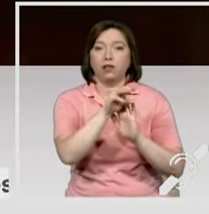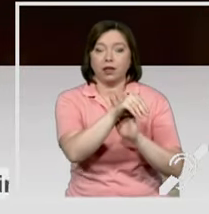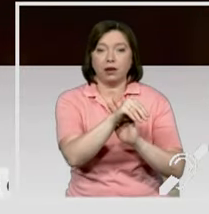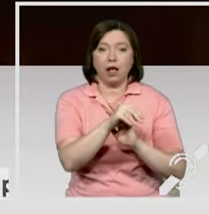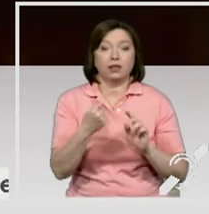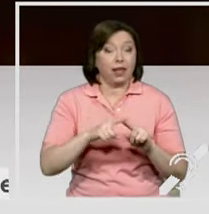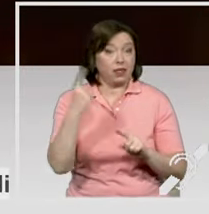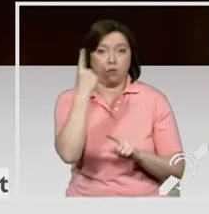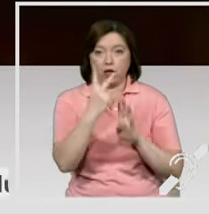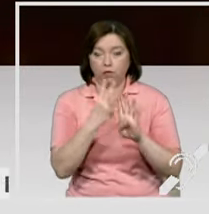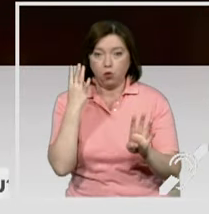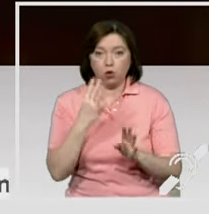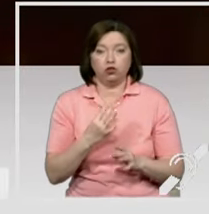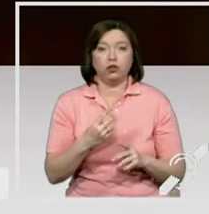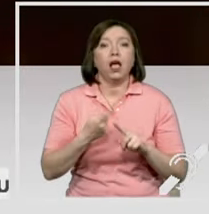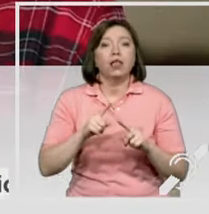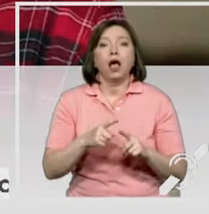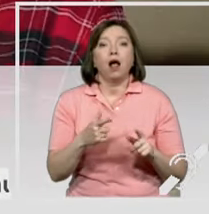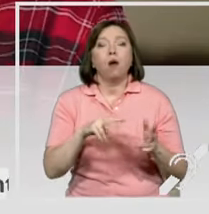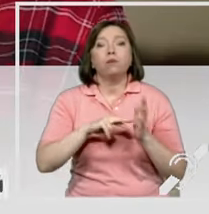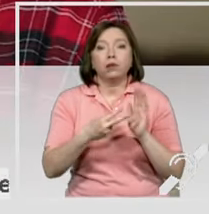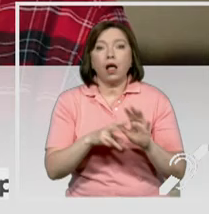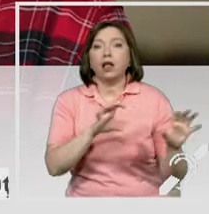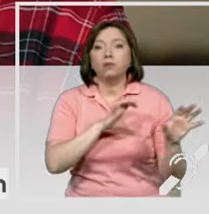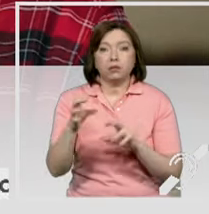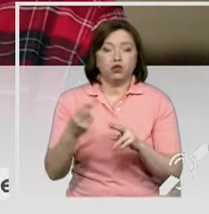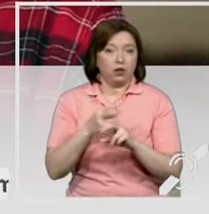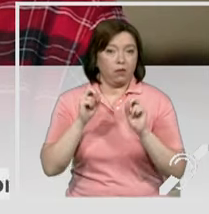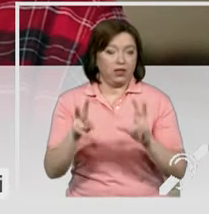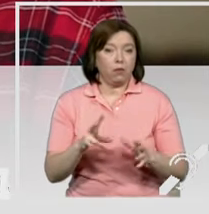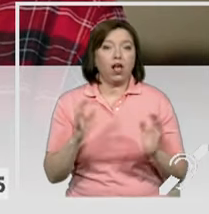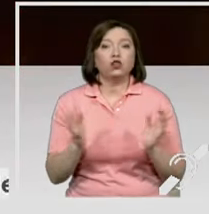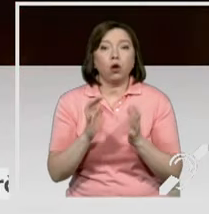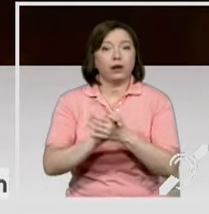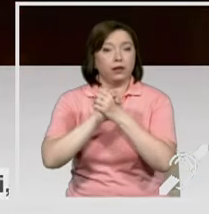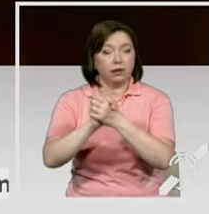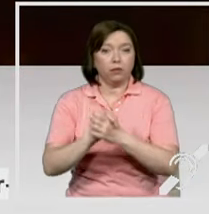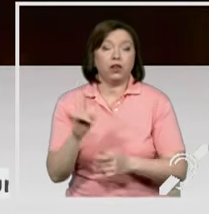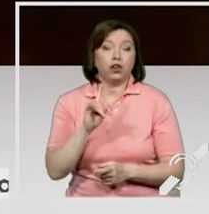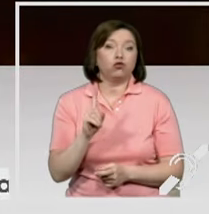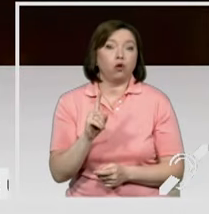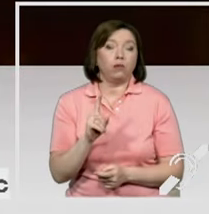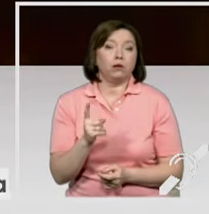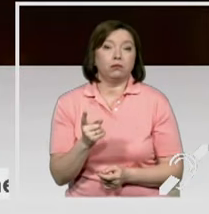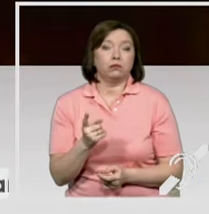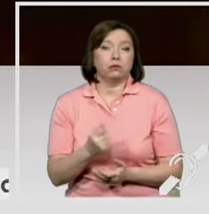это, во-первых, план для обеспечения безопасности, сохранить мир и для того, чтобы